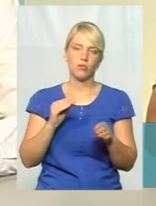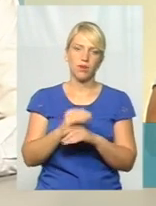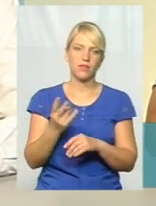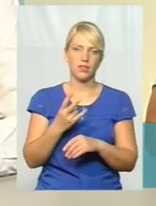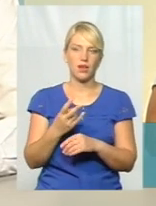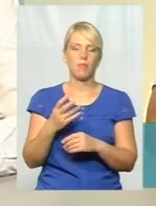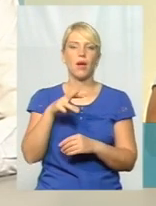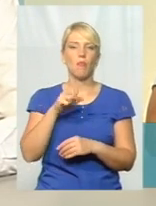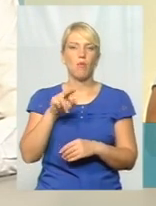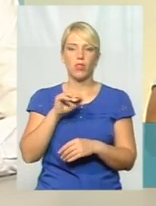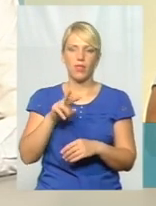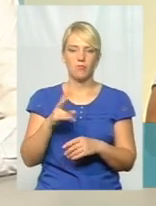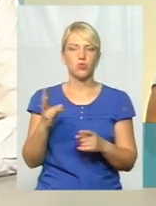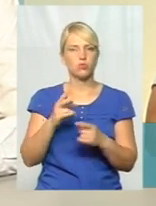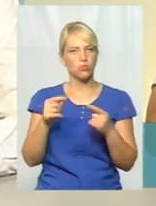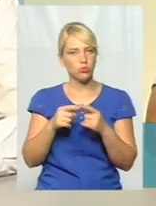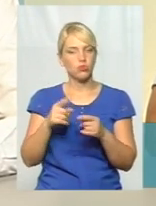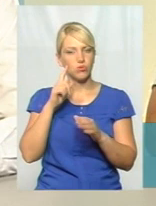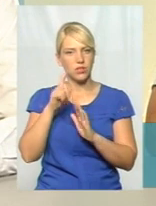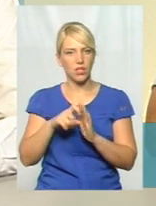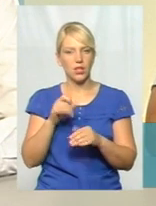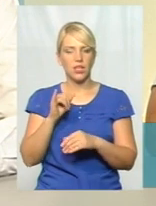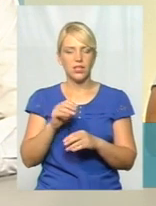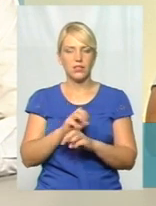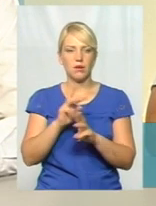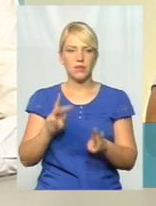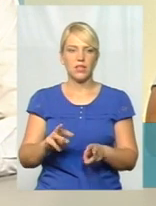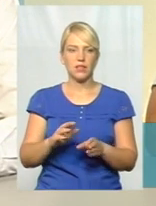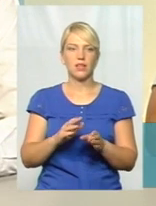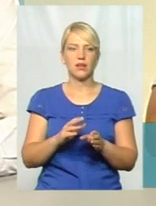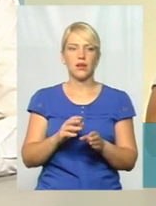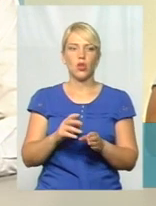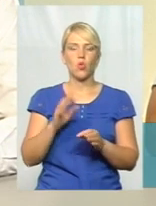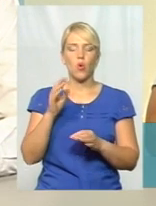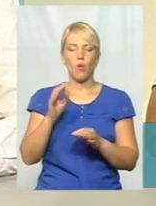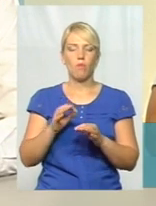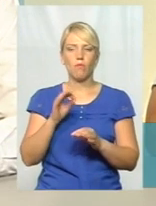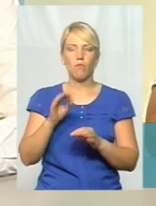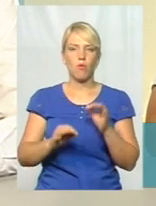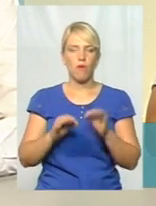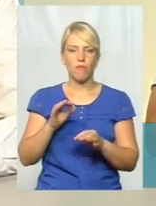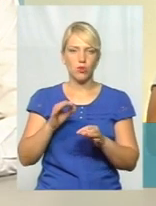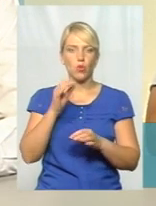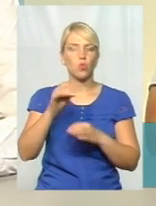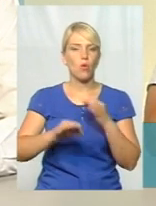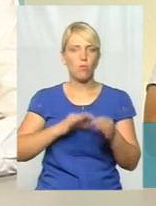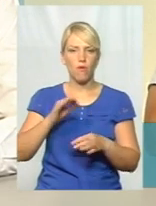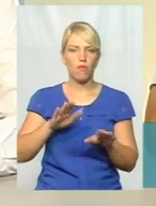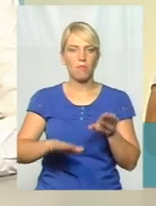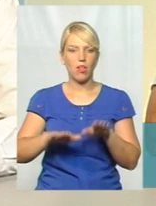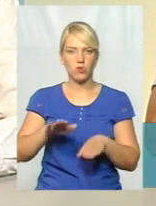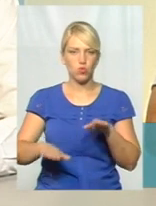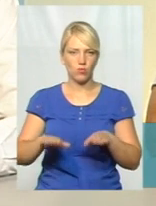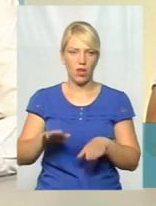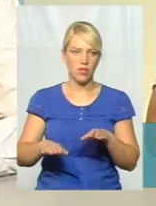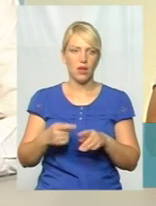достовірність вимірювання, хибна думка, та для забезпечення належної організації добового балансування на ринку природного газу. Тут я би міг погодитись